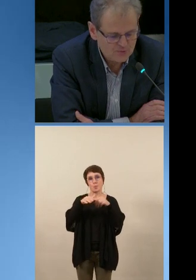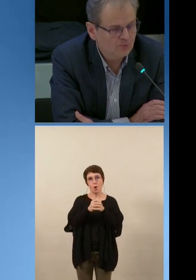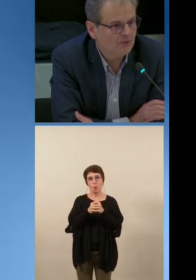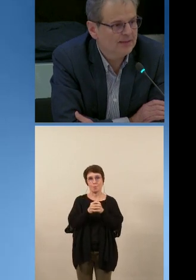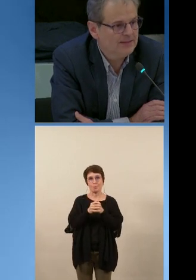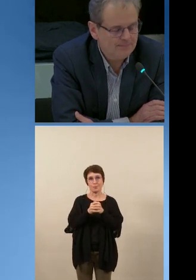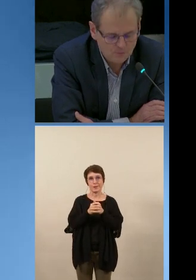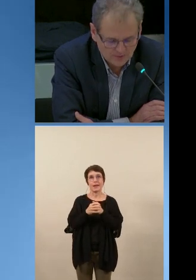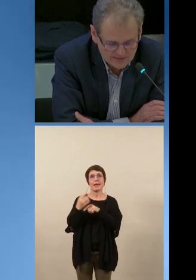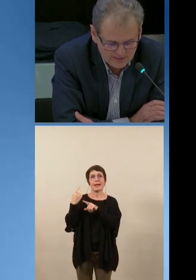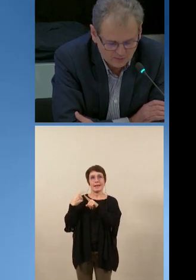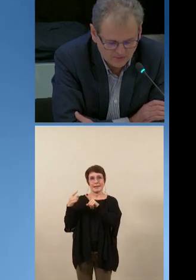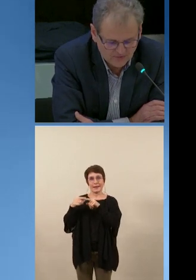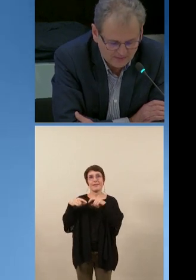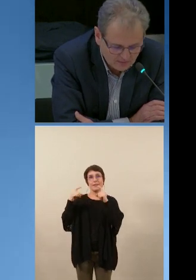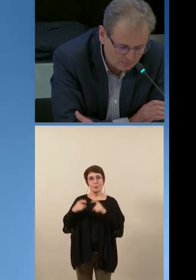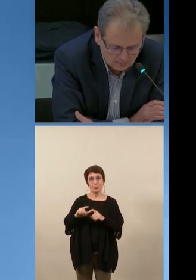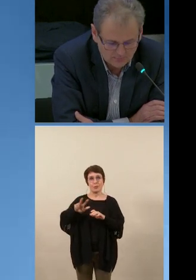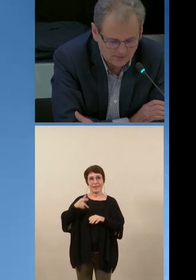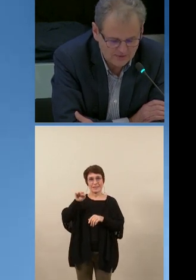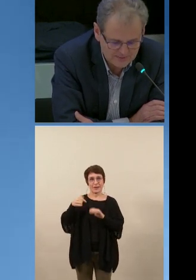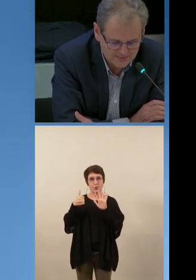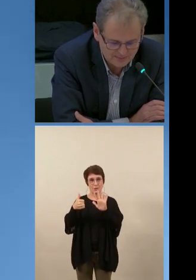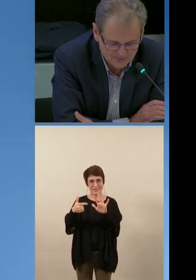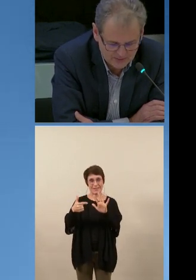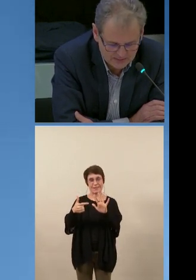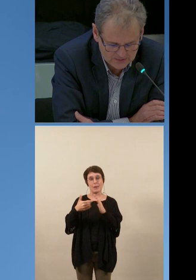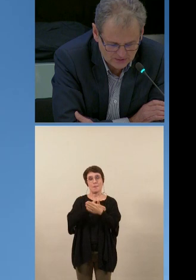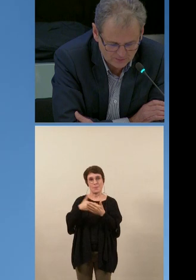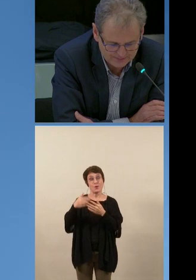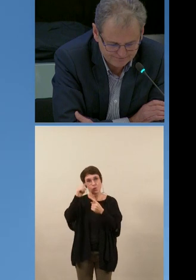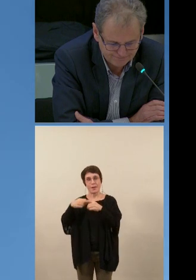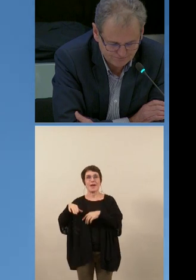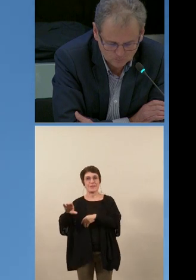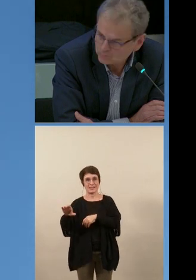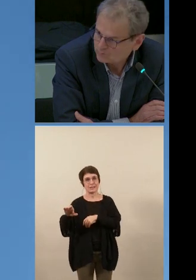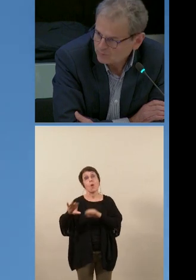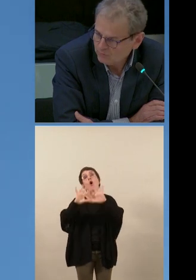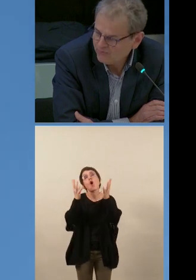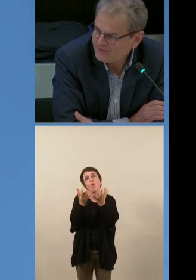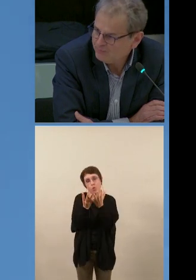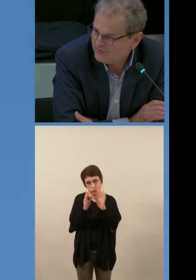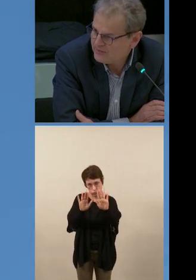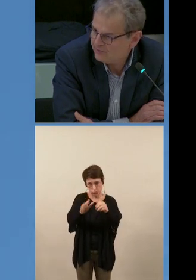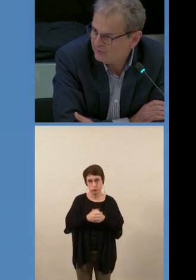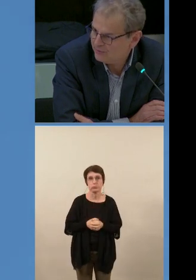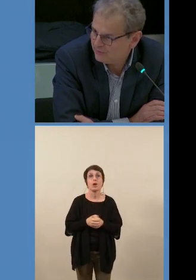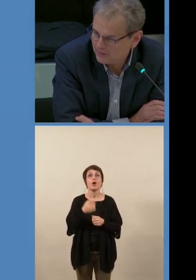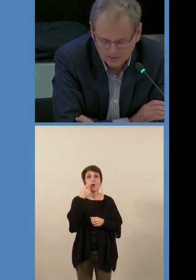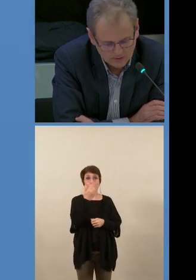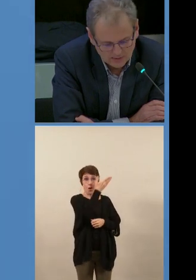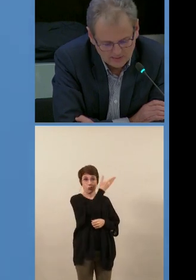diminution de crédit de 13 millions 7 en investissement si si j'arrondis donc cette diapositive